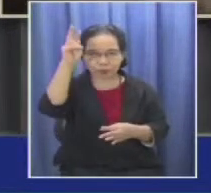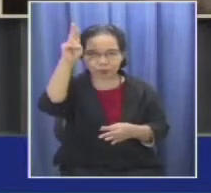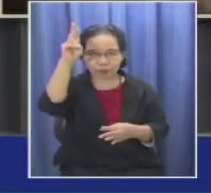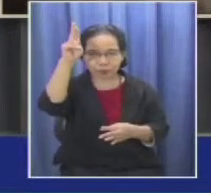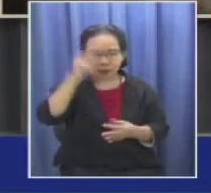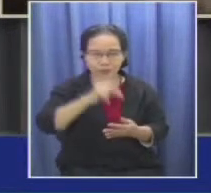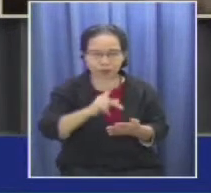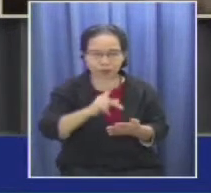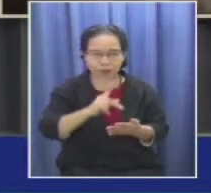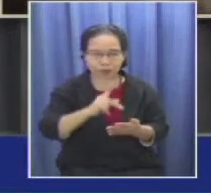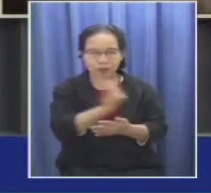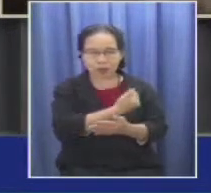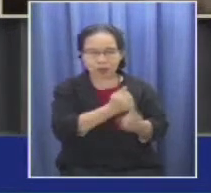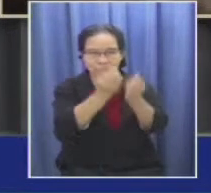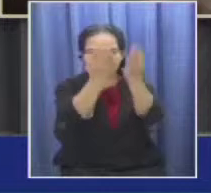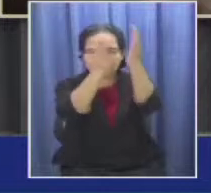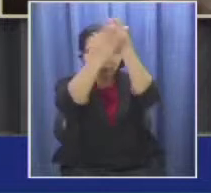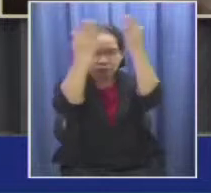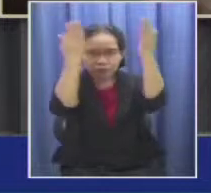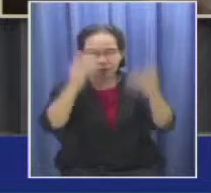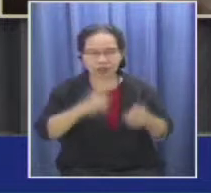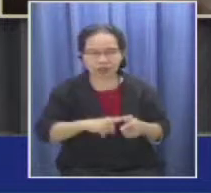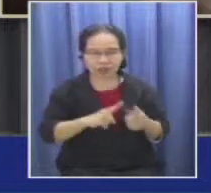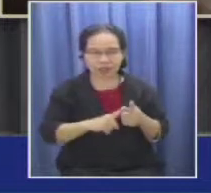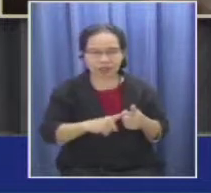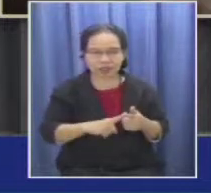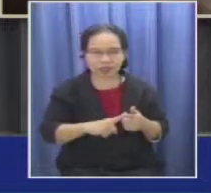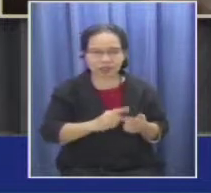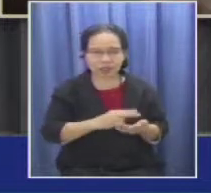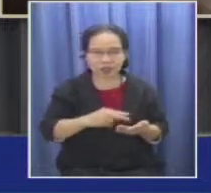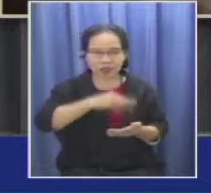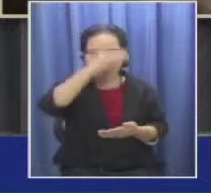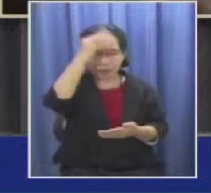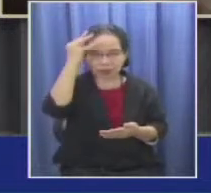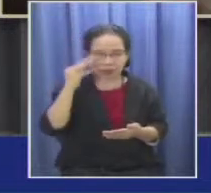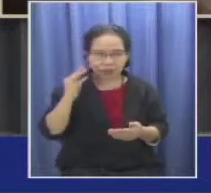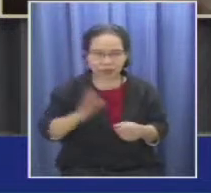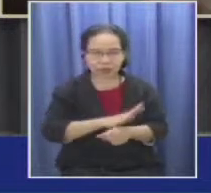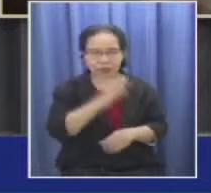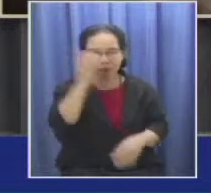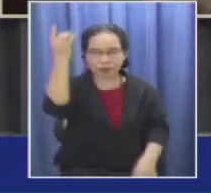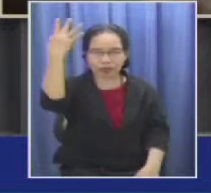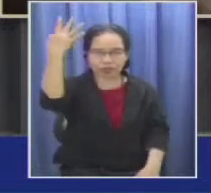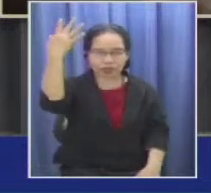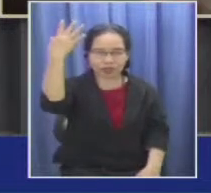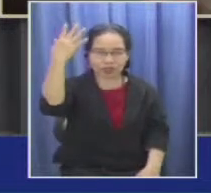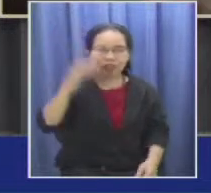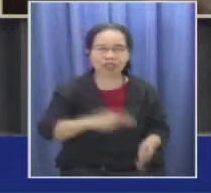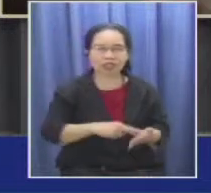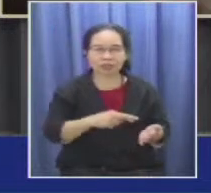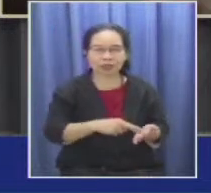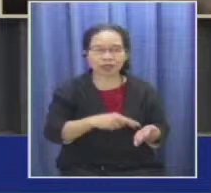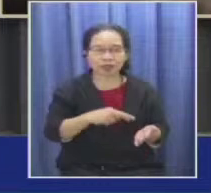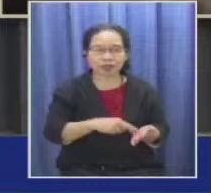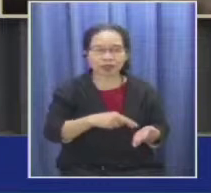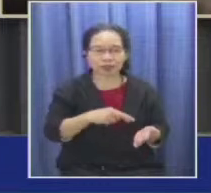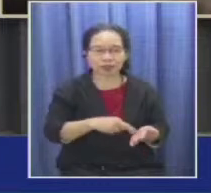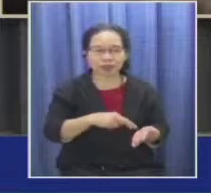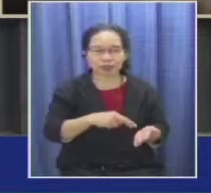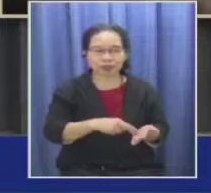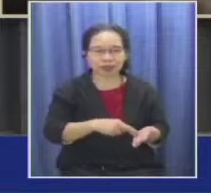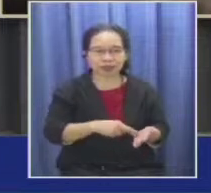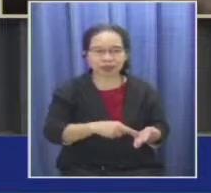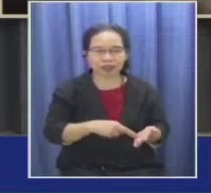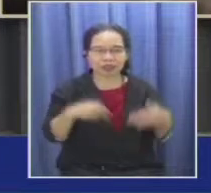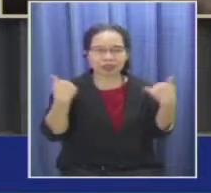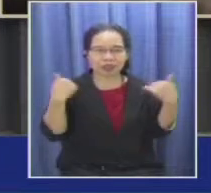na yɛsrɛ wo sɛ hunu Tierso kra mɔbɔ na fa ne ba ne kyɛ no wɔ purgatory hunu Tierso kra mɔbɔ